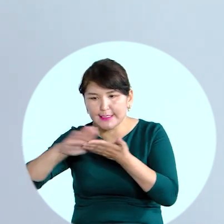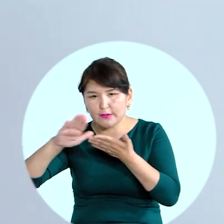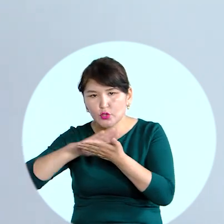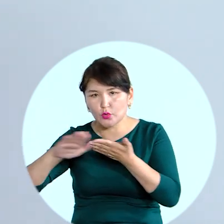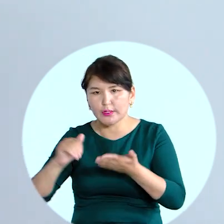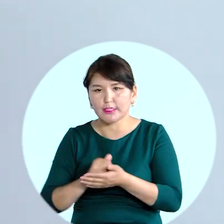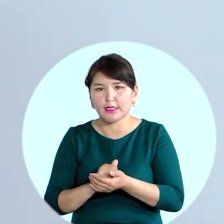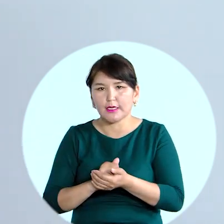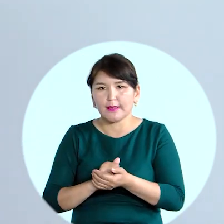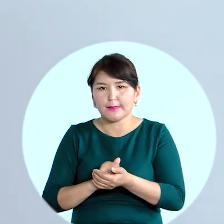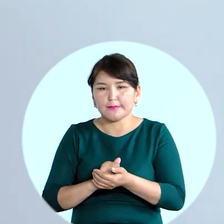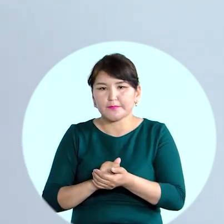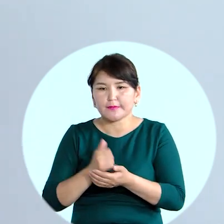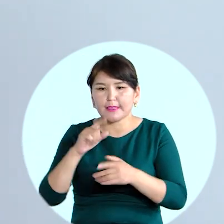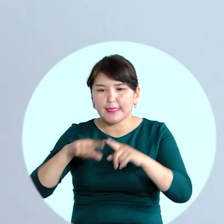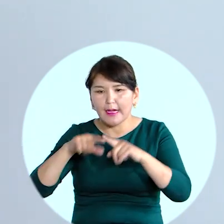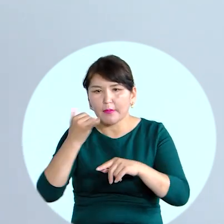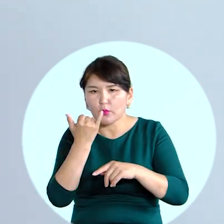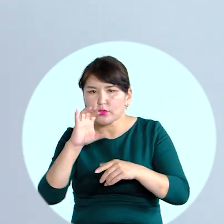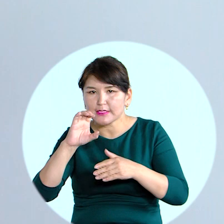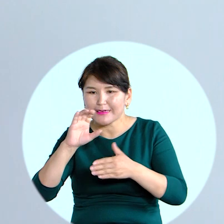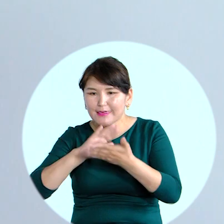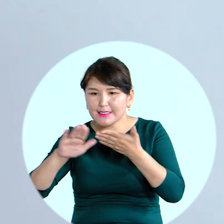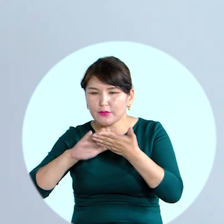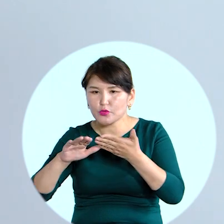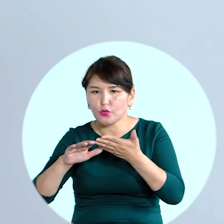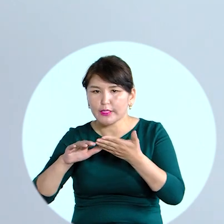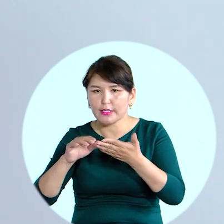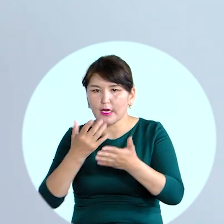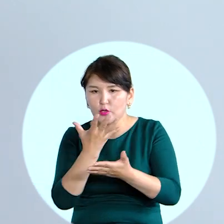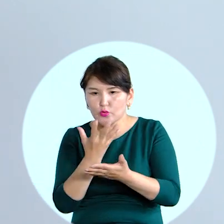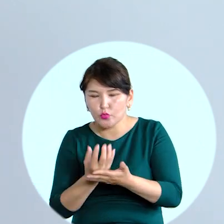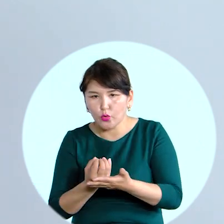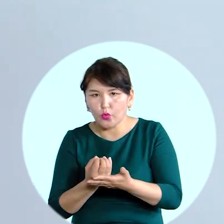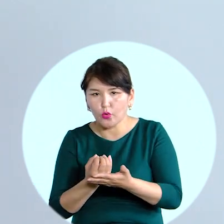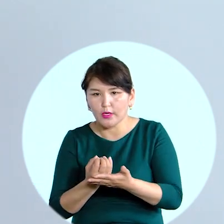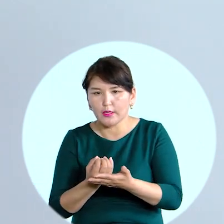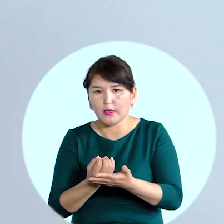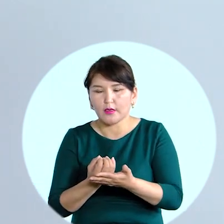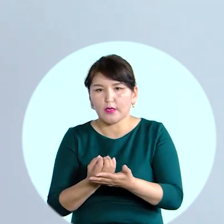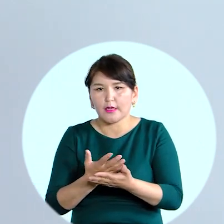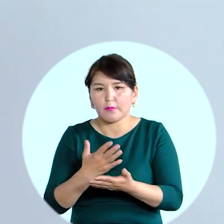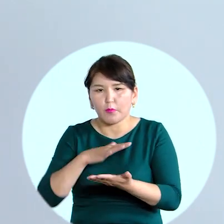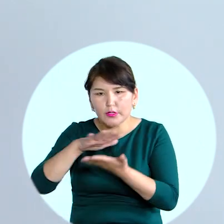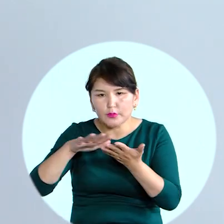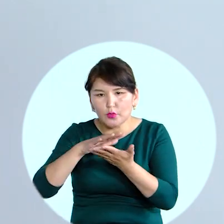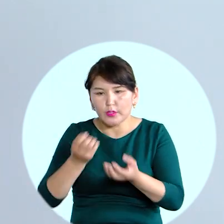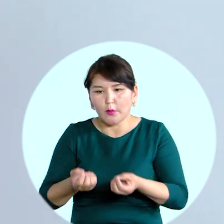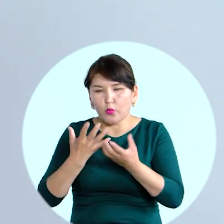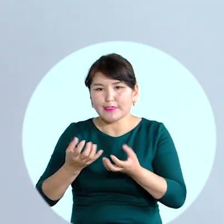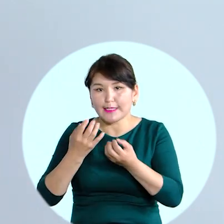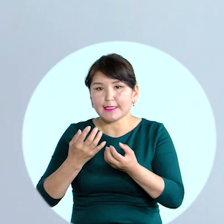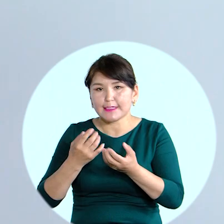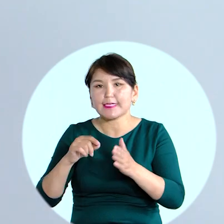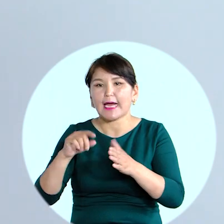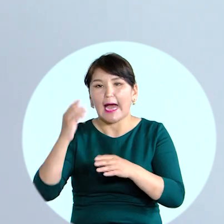усанд байх ням бактерийн хэмжээг устгах, усыг цэвэршүүлэх юм арга байгаа. Тэгвэл ийм тохиолдолд бид нар ямар усыг цэвэршүүлэх